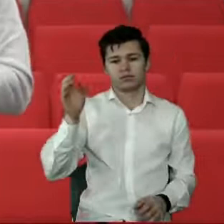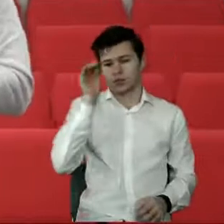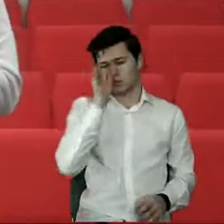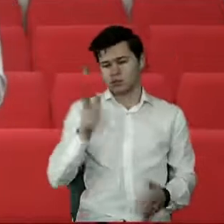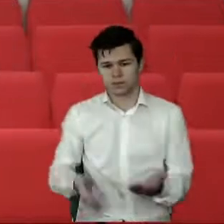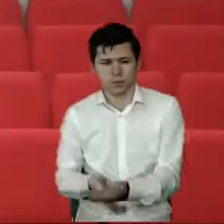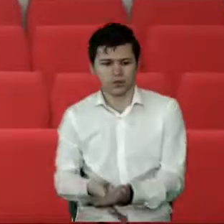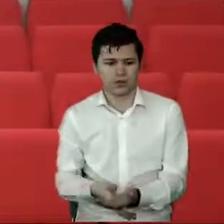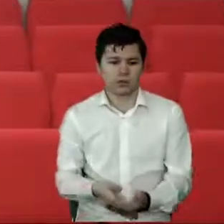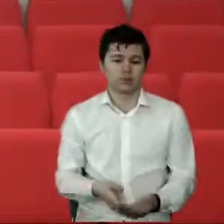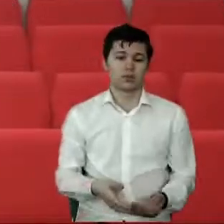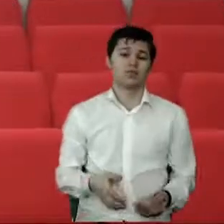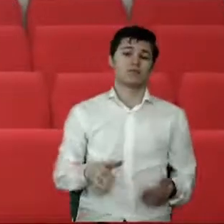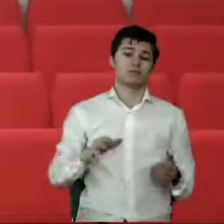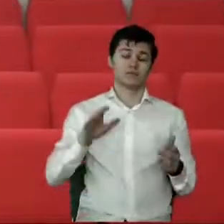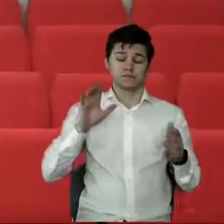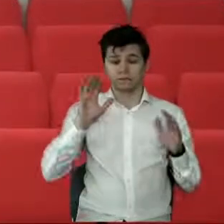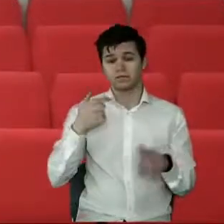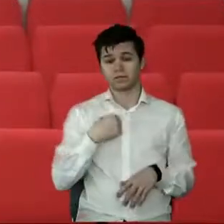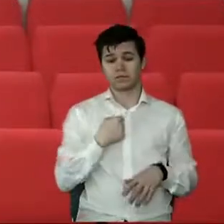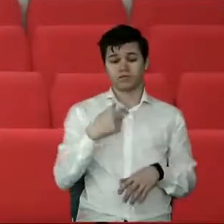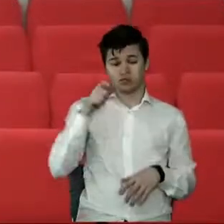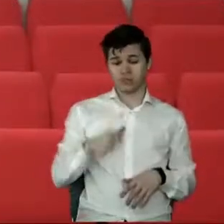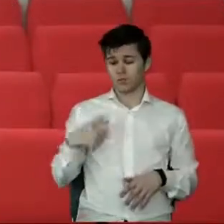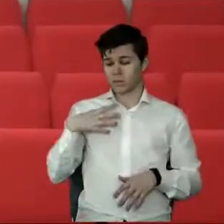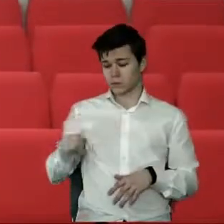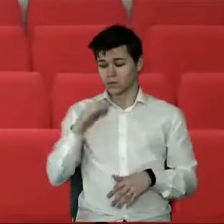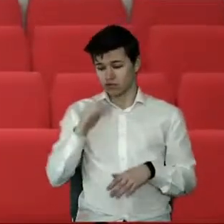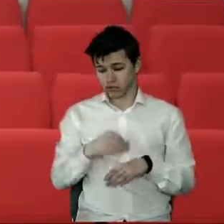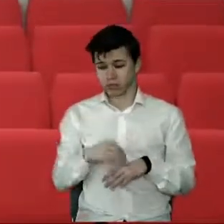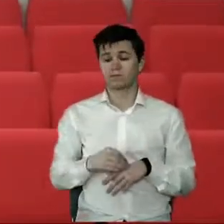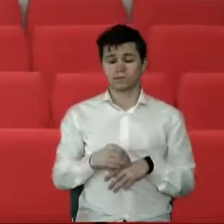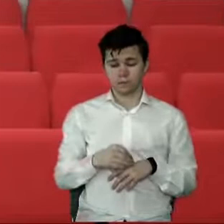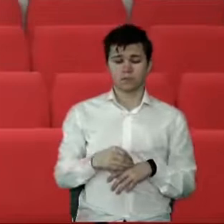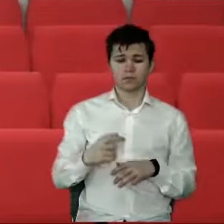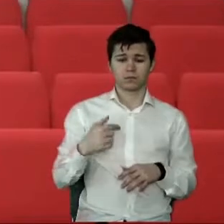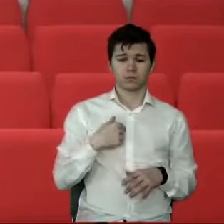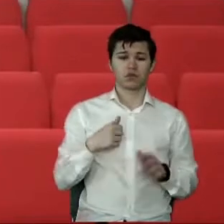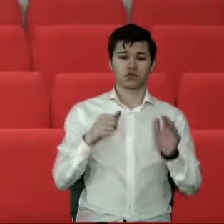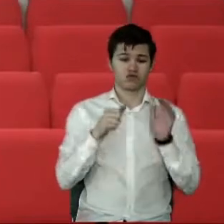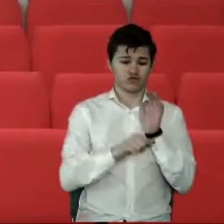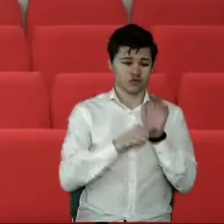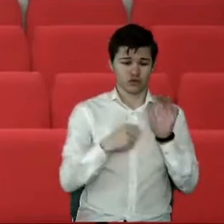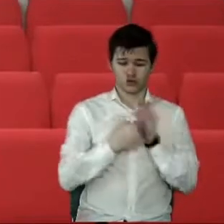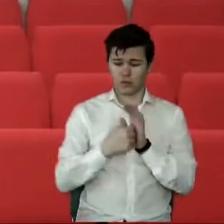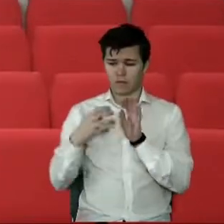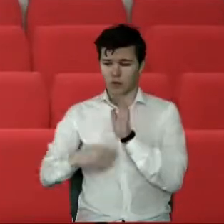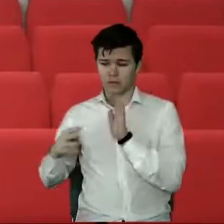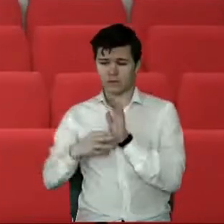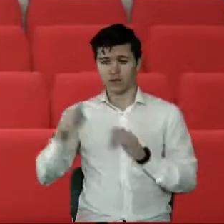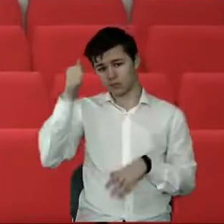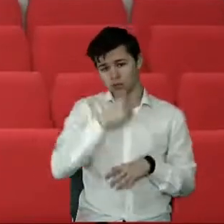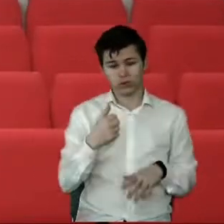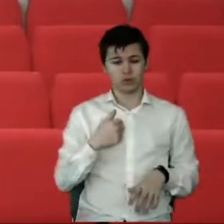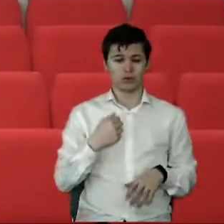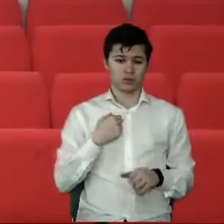22 года, каждый день с 60 по 82 год он трудился и пробивал этот проход. И он пробил этот проход. Проход